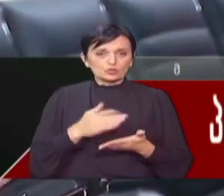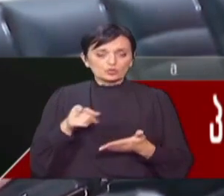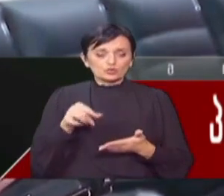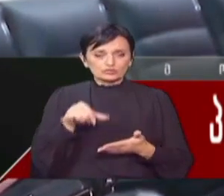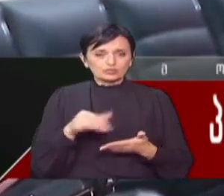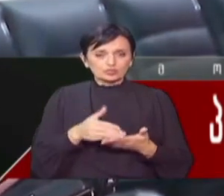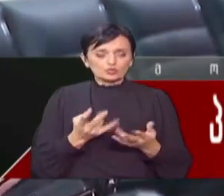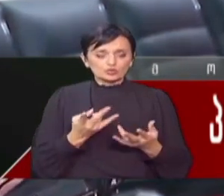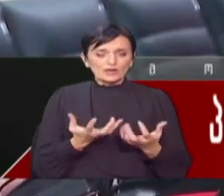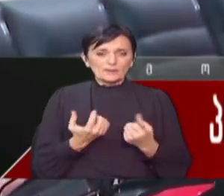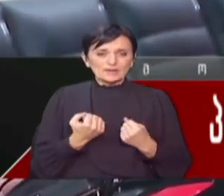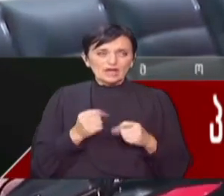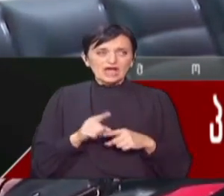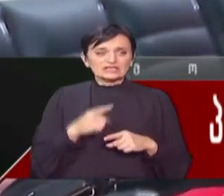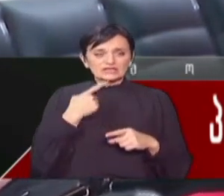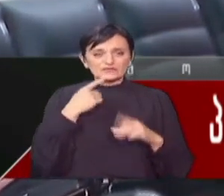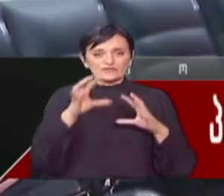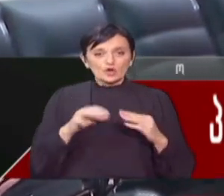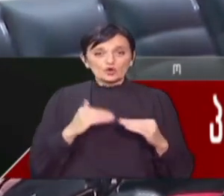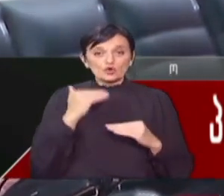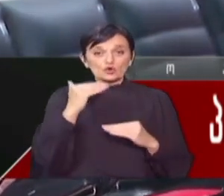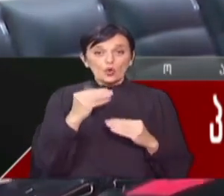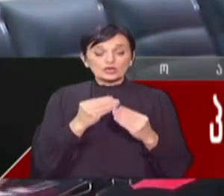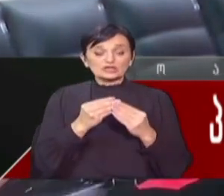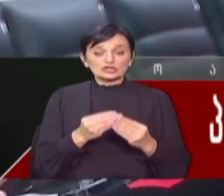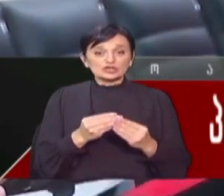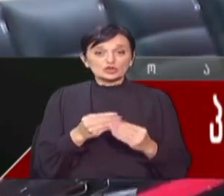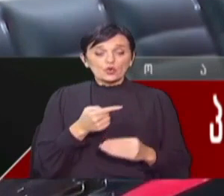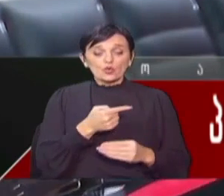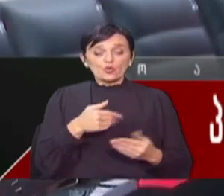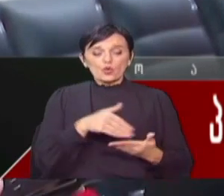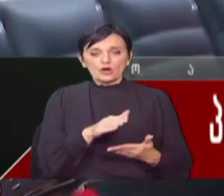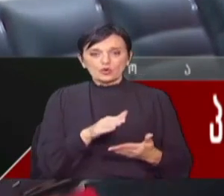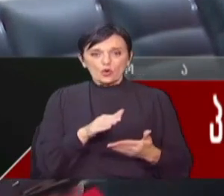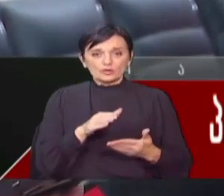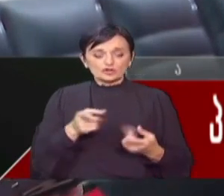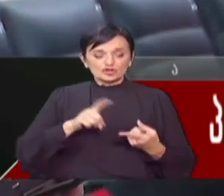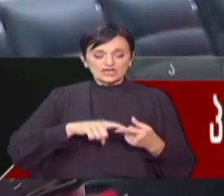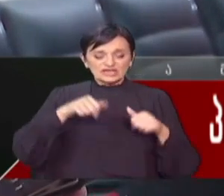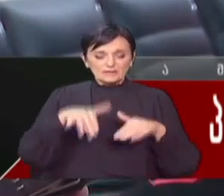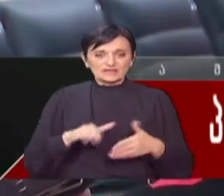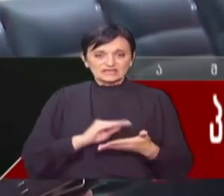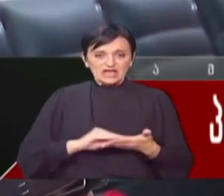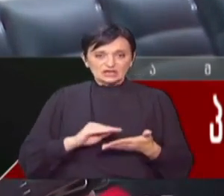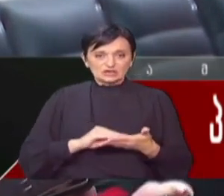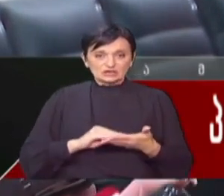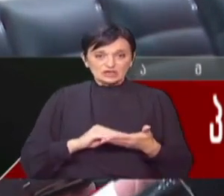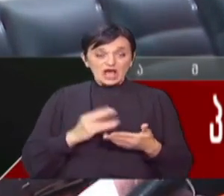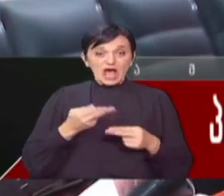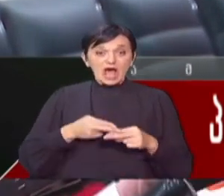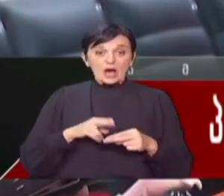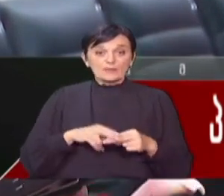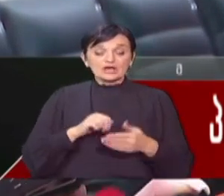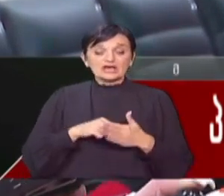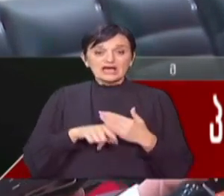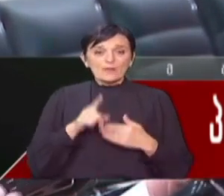მიიღოს ასე ვთქვათ კონსტიტუციური წარდგინების უარყოფის შესახებ დასკვნა და ამის გამო ვამბობ